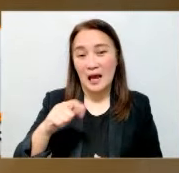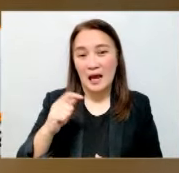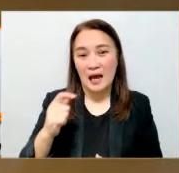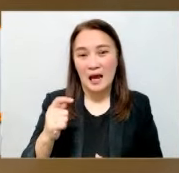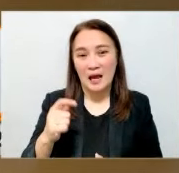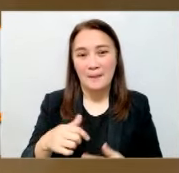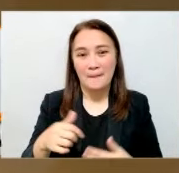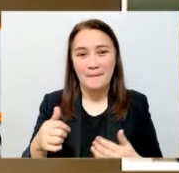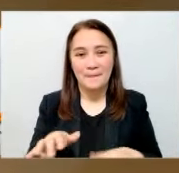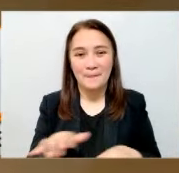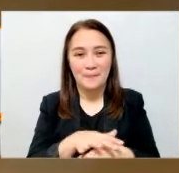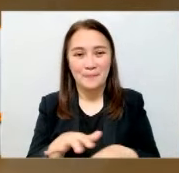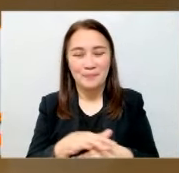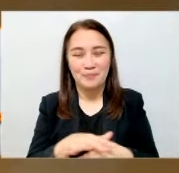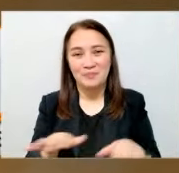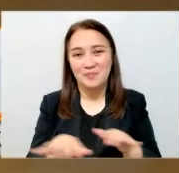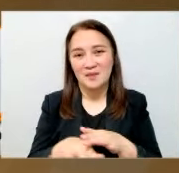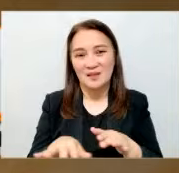Dalawa!